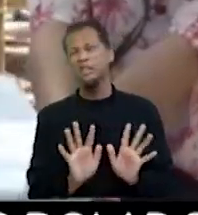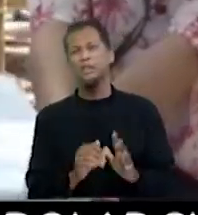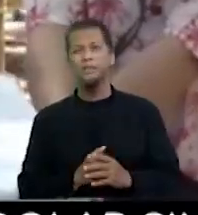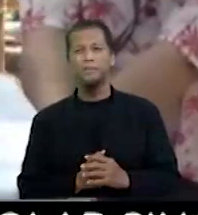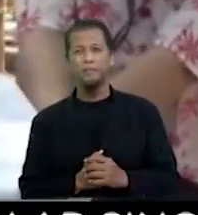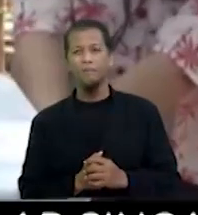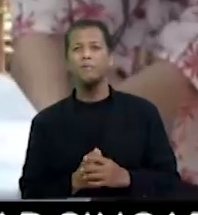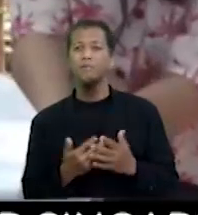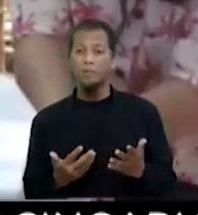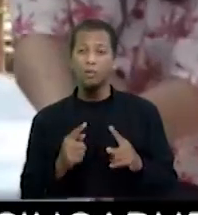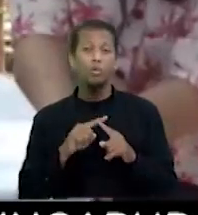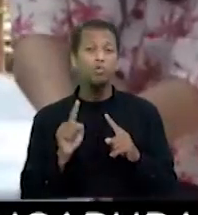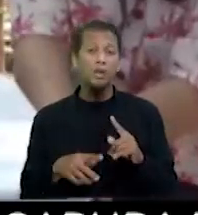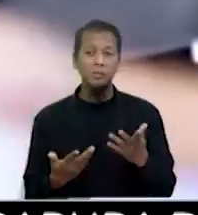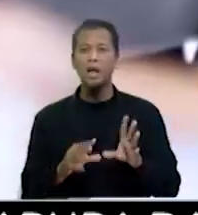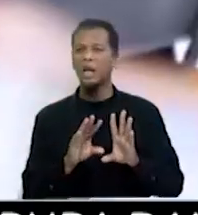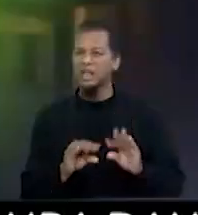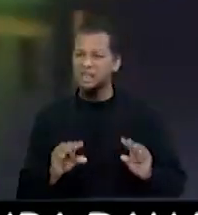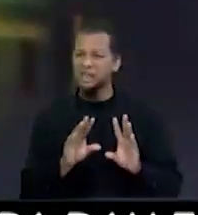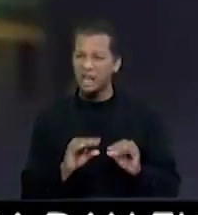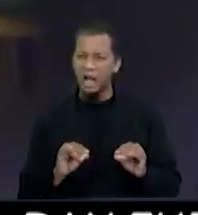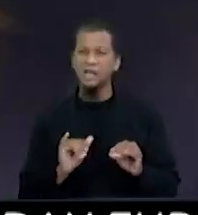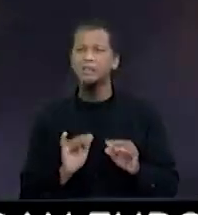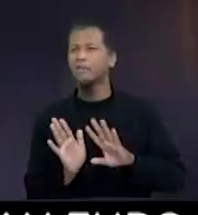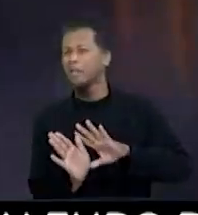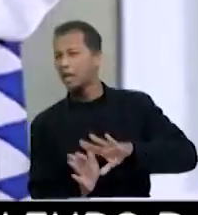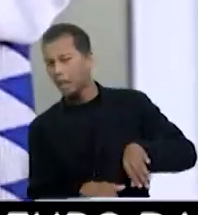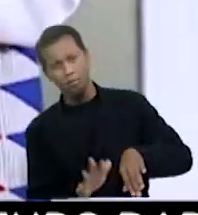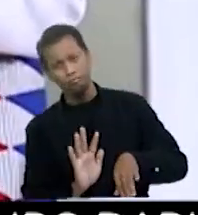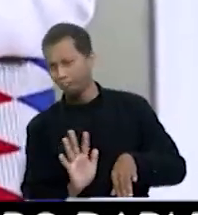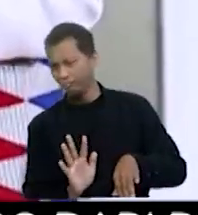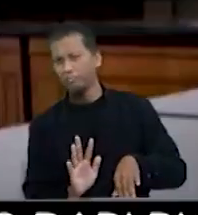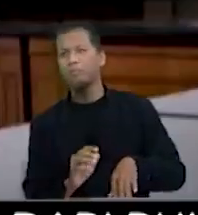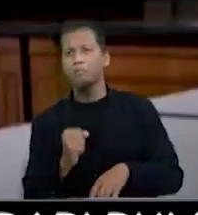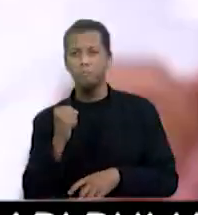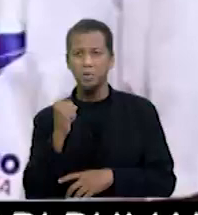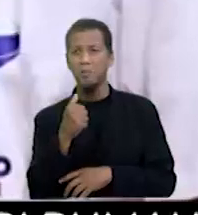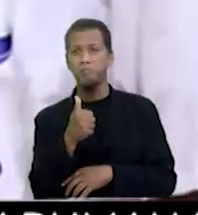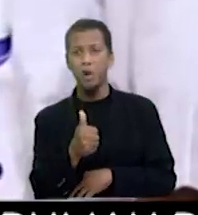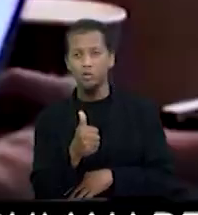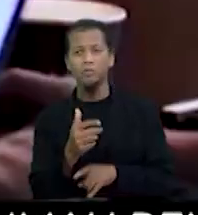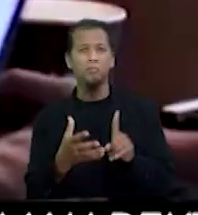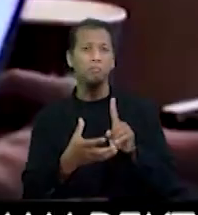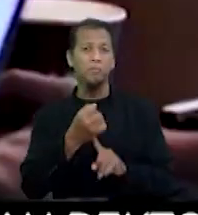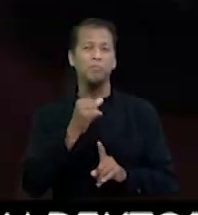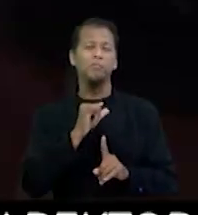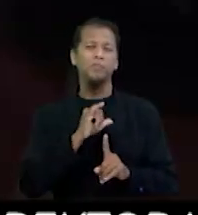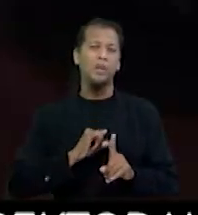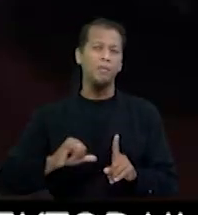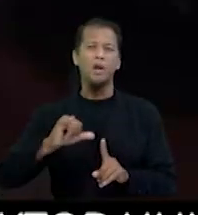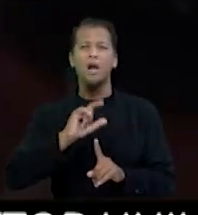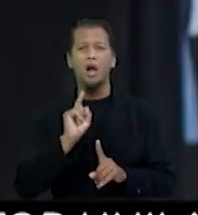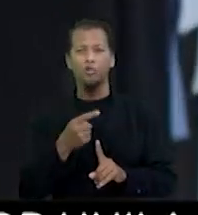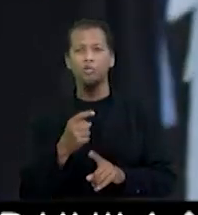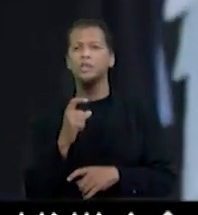pekerjaan, kuliah, itu akhirnya kan terbengkalai. Kemerdekaan yang hakiki harus diraih seluruh masyarakat Indonesia dengan menerapkan